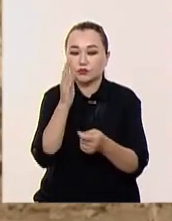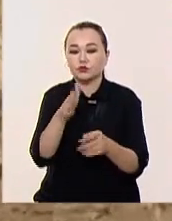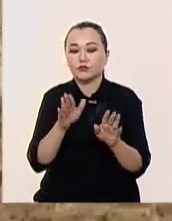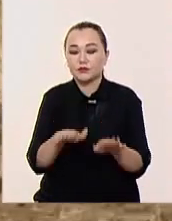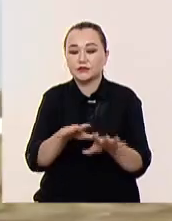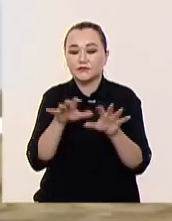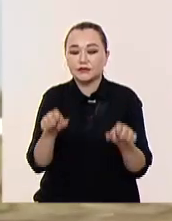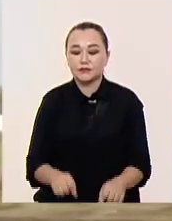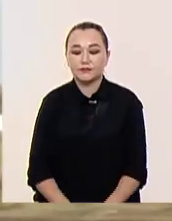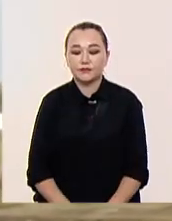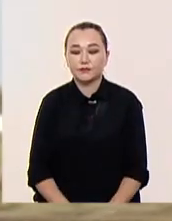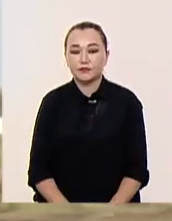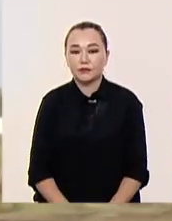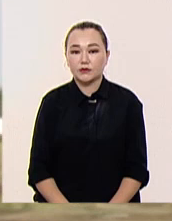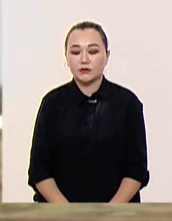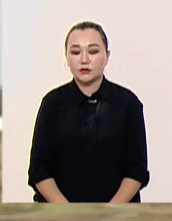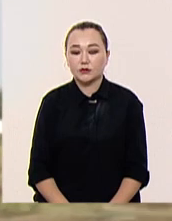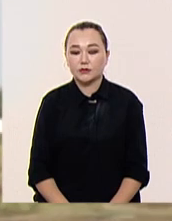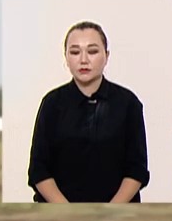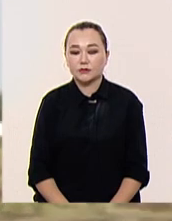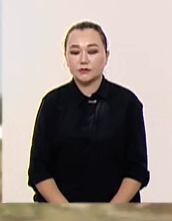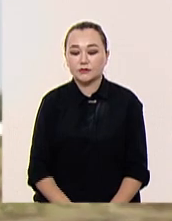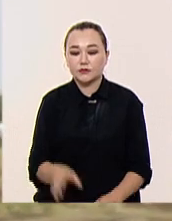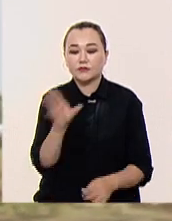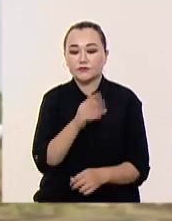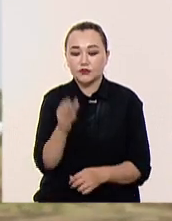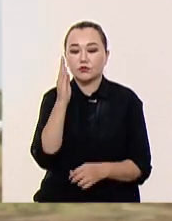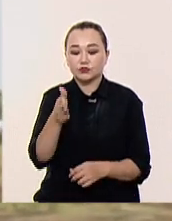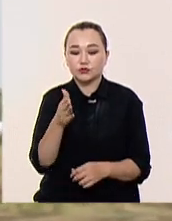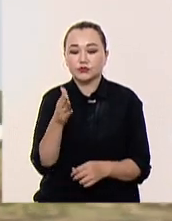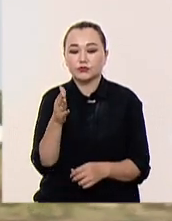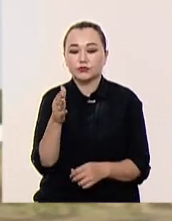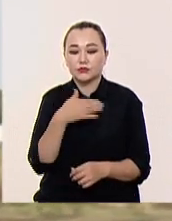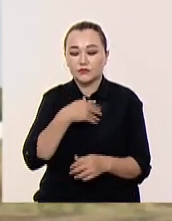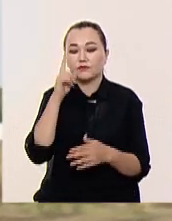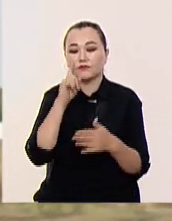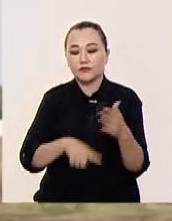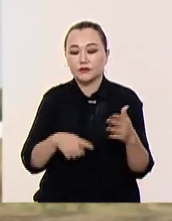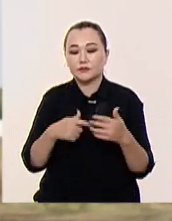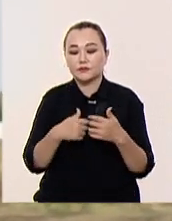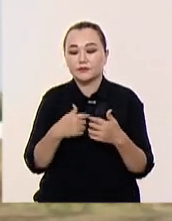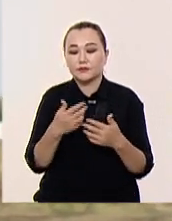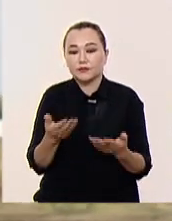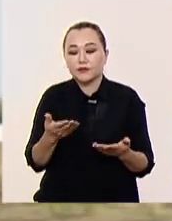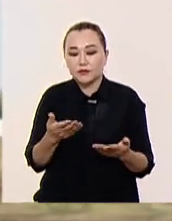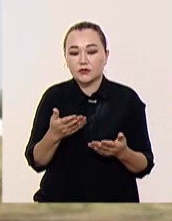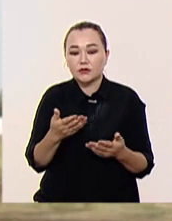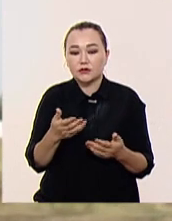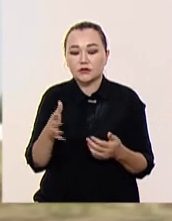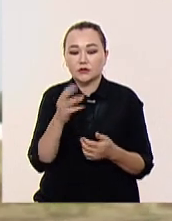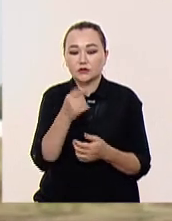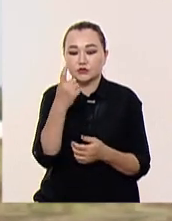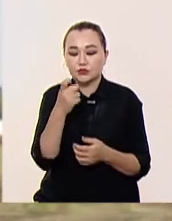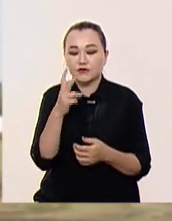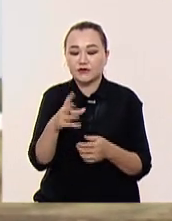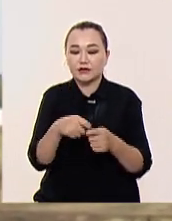жергілікті билік. Бәрі бір үлгідей деп сендіреміз. 100 шаршы